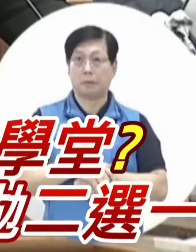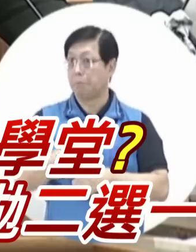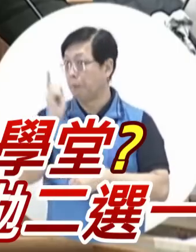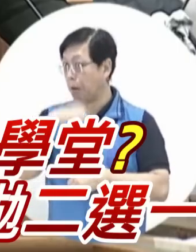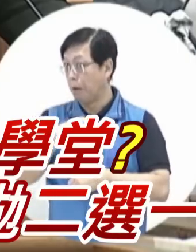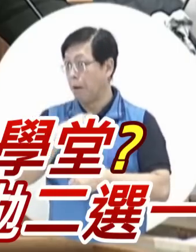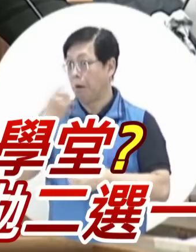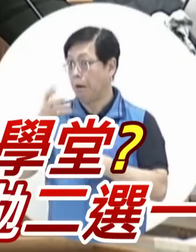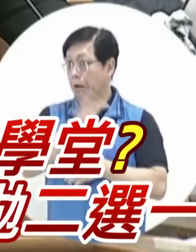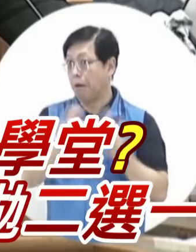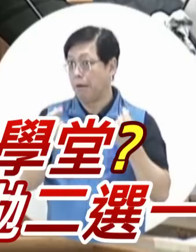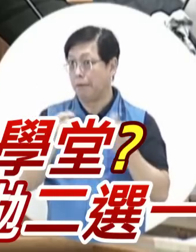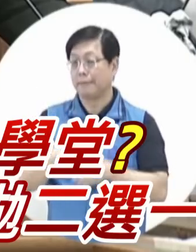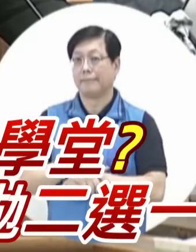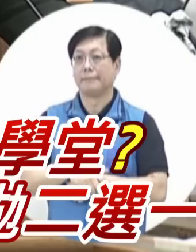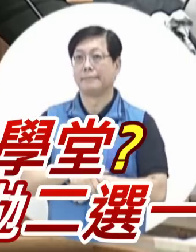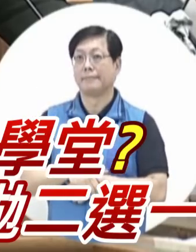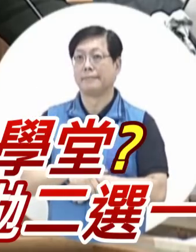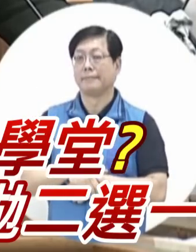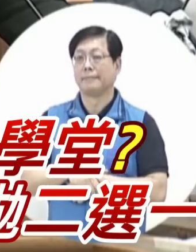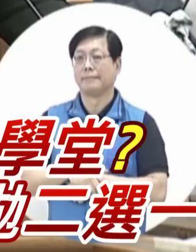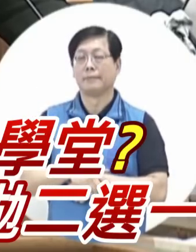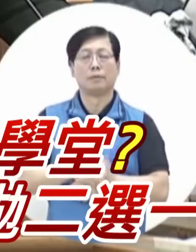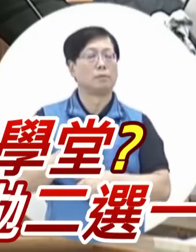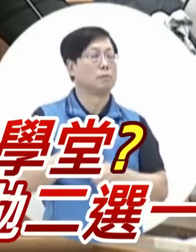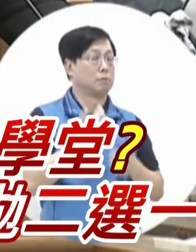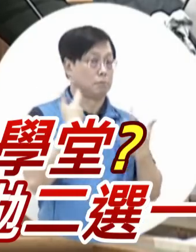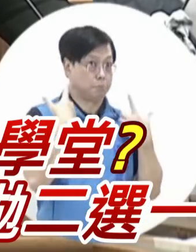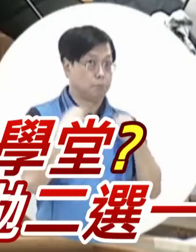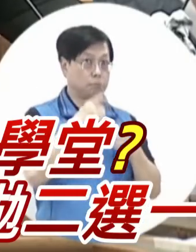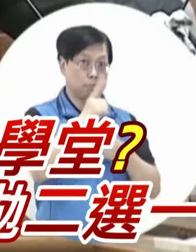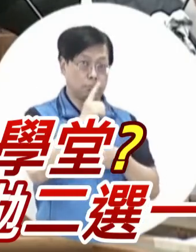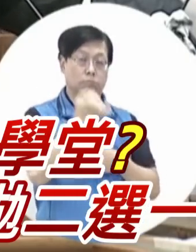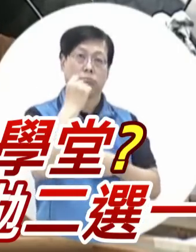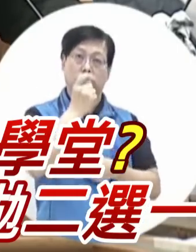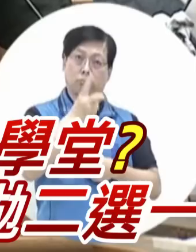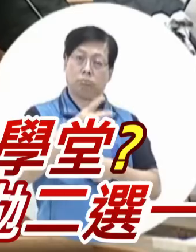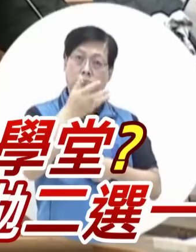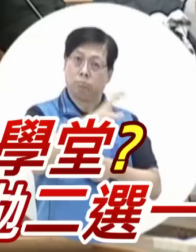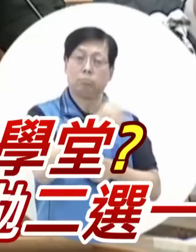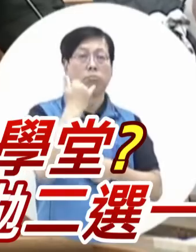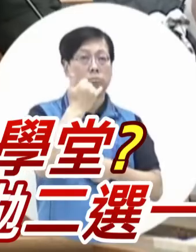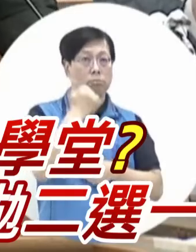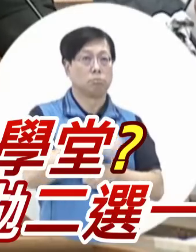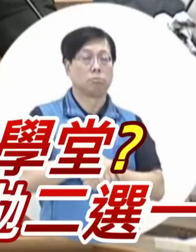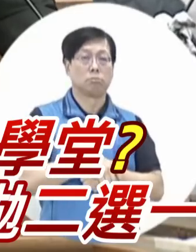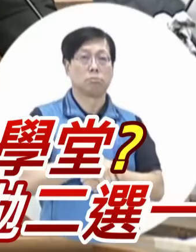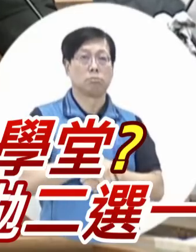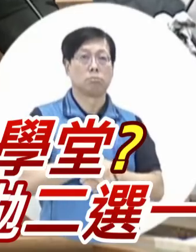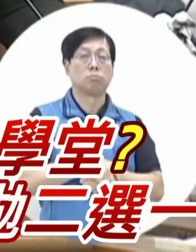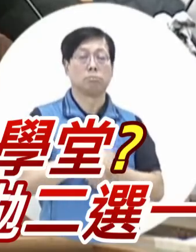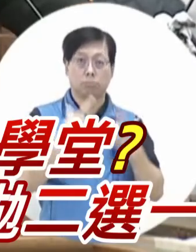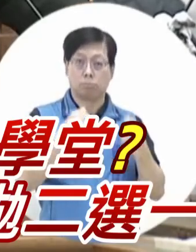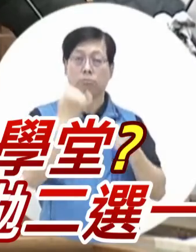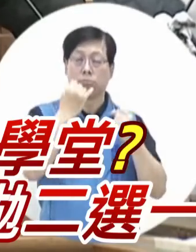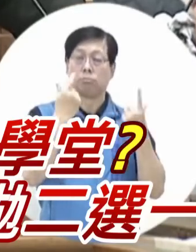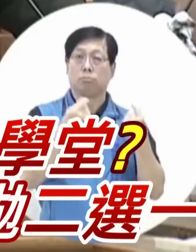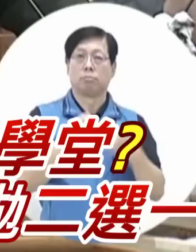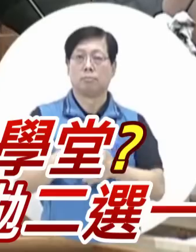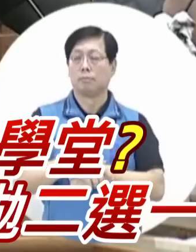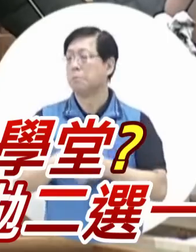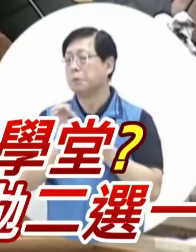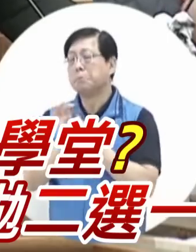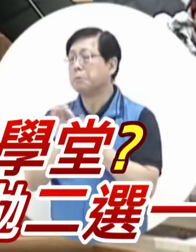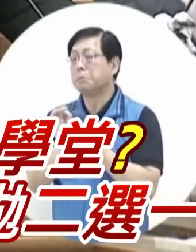针哦。 我已经讲过的话可以再重复说，为什么不可以重复说？ 哦，可以可以， 一样的题目一样的答案啊， 没关系没关系